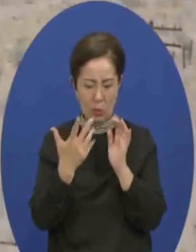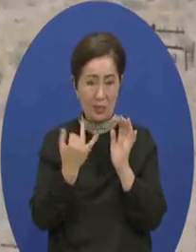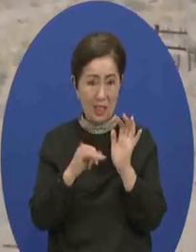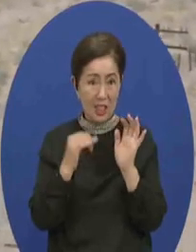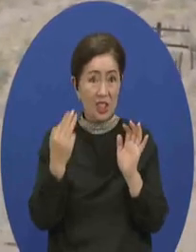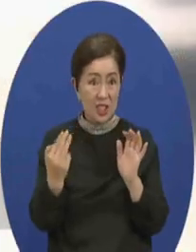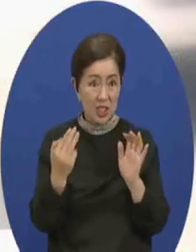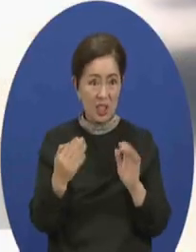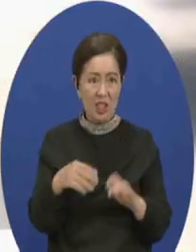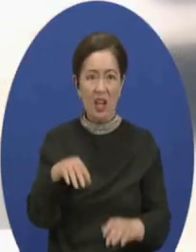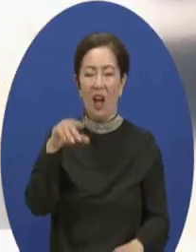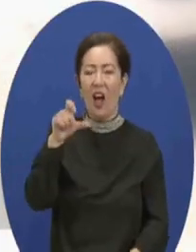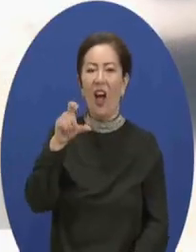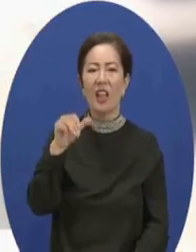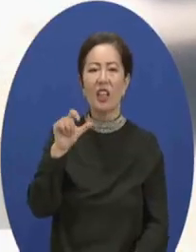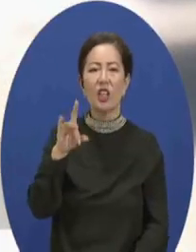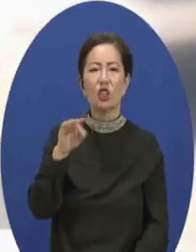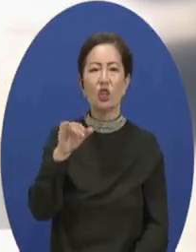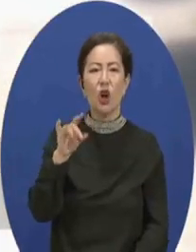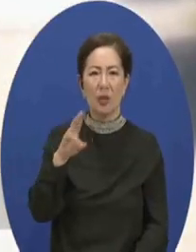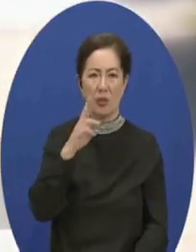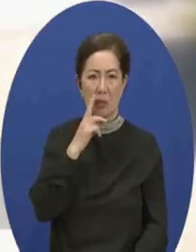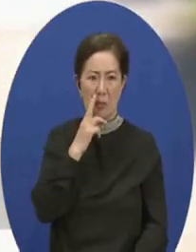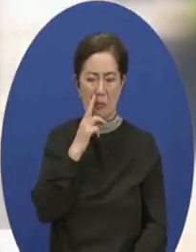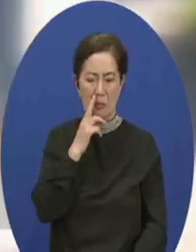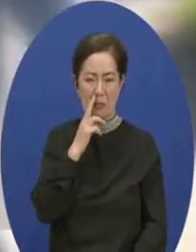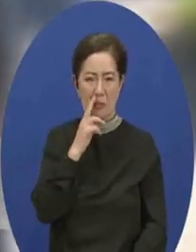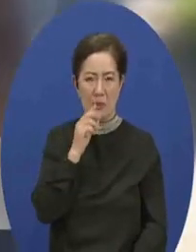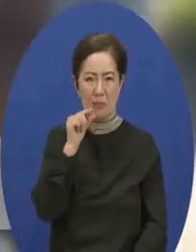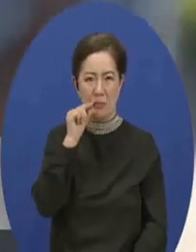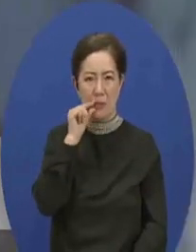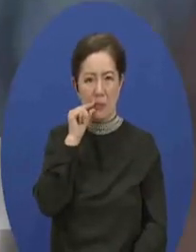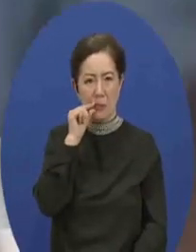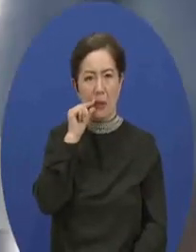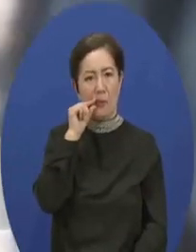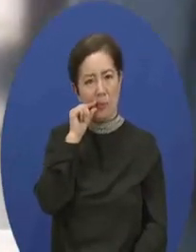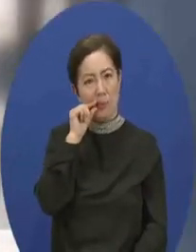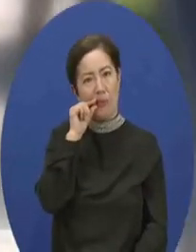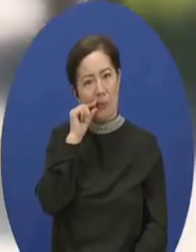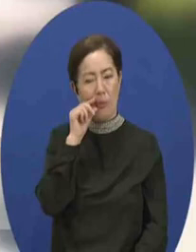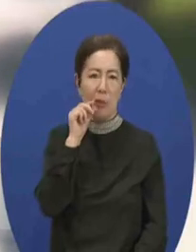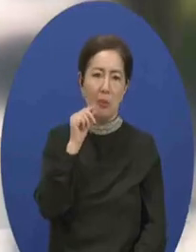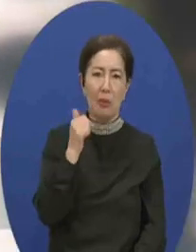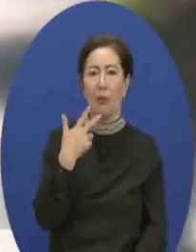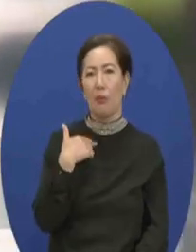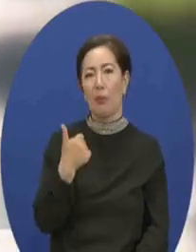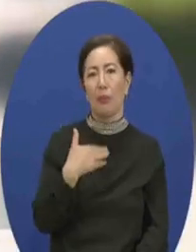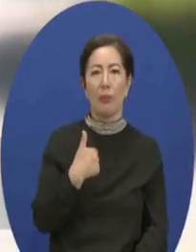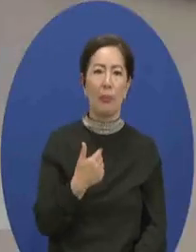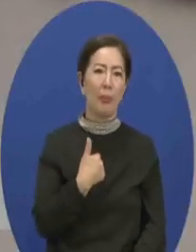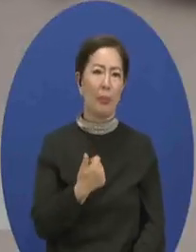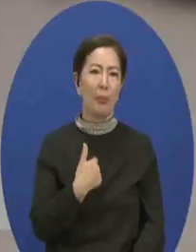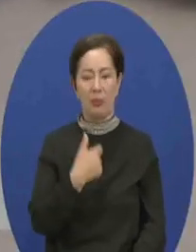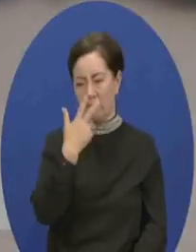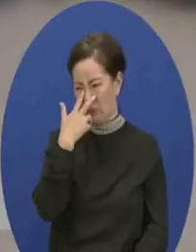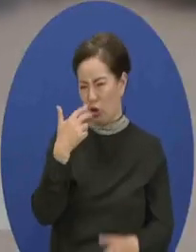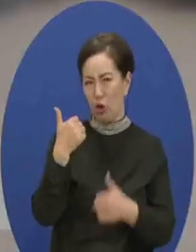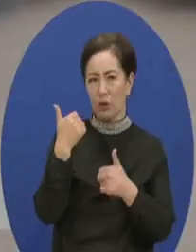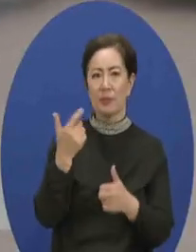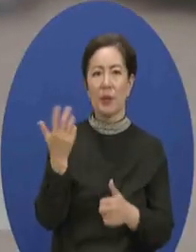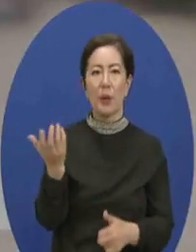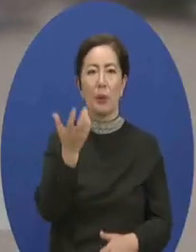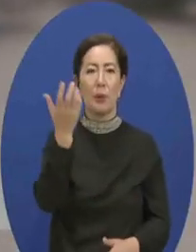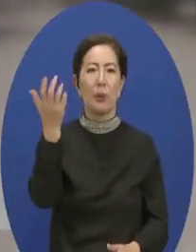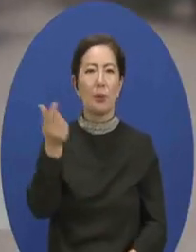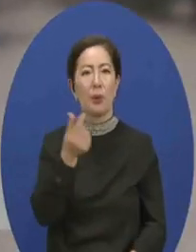2,167,370 ширхэг электрон тамхи импортлогджээ. Зах зээл тэр дундаа өсвөр насныхны хэрэглээ гангараа болоод байгаа электрон тамхи нь утаа тамхинаас